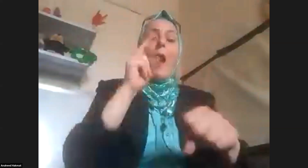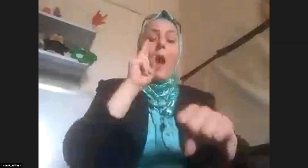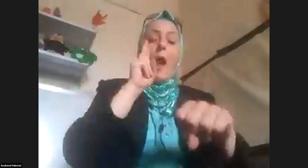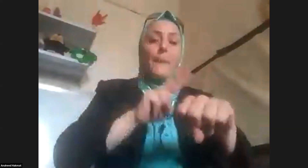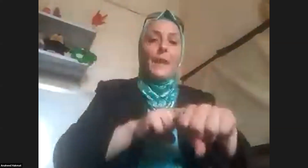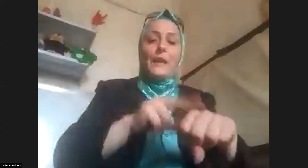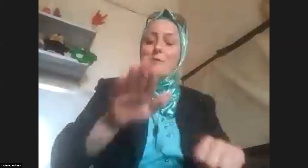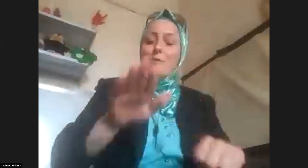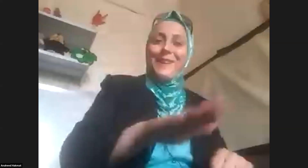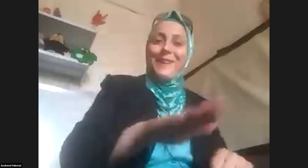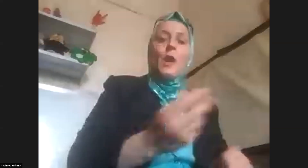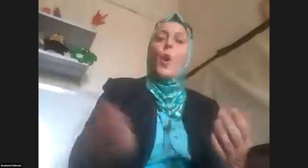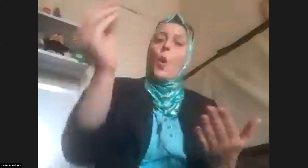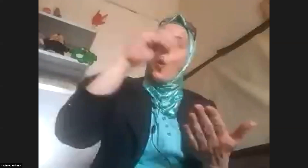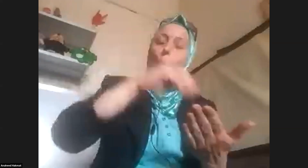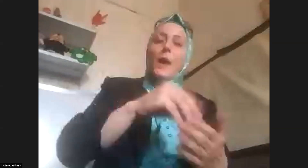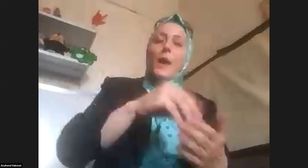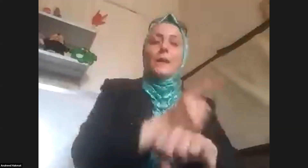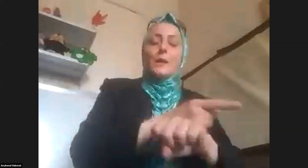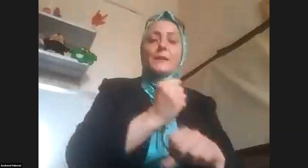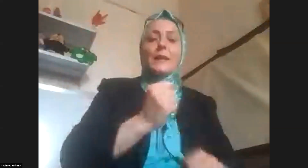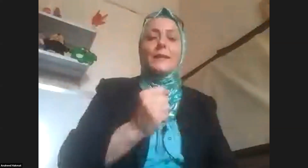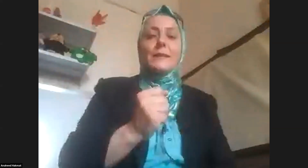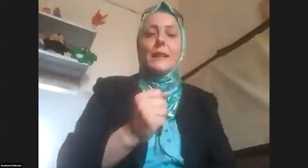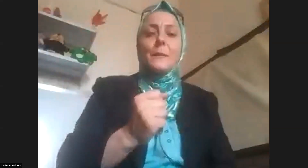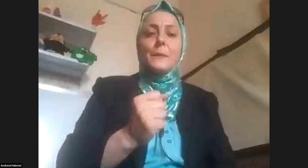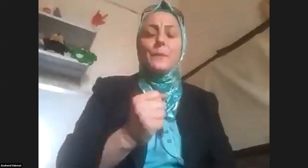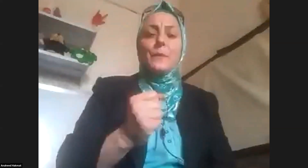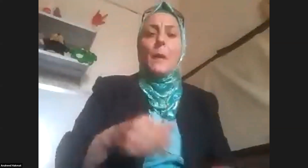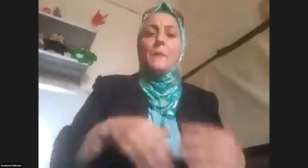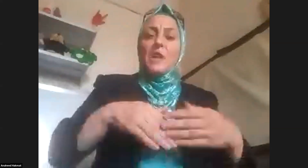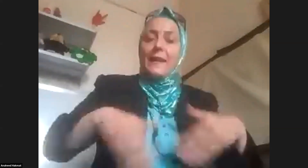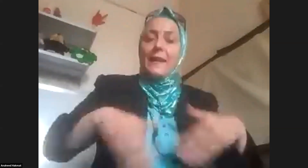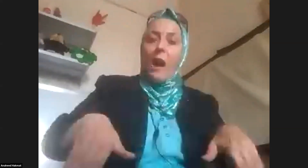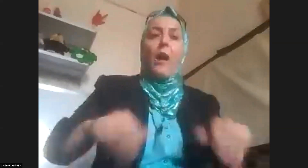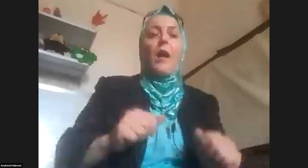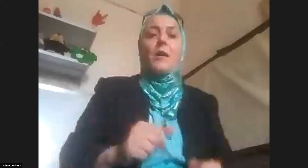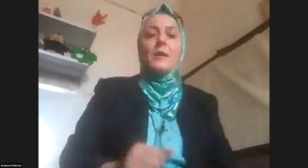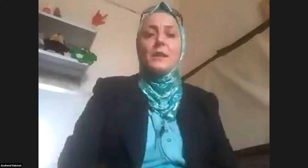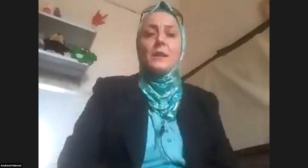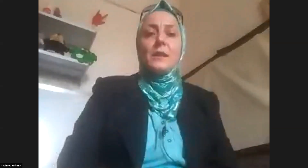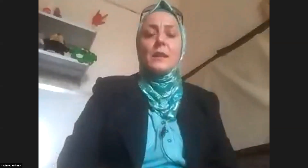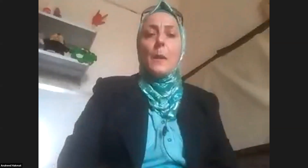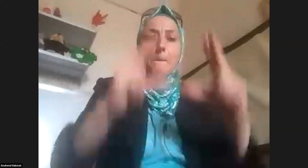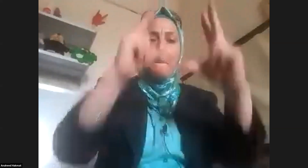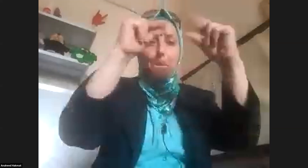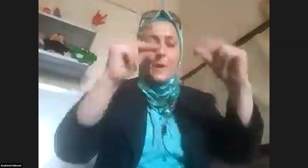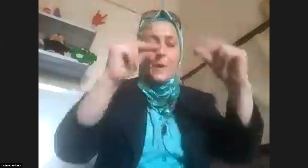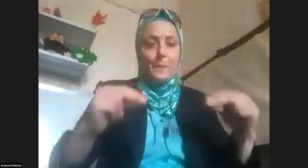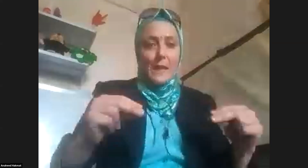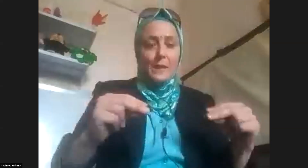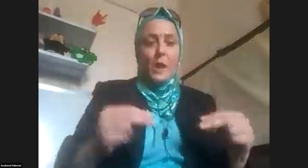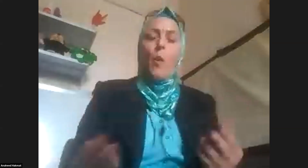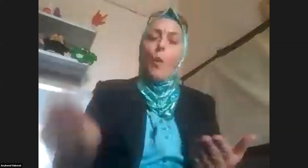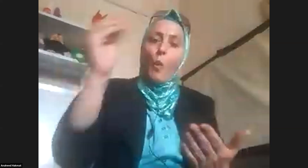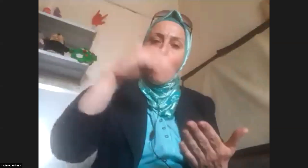وأيضاً الأستاذة هريت شدياك من الإعاقة والدمج من لبنان، وأيضاً